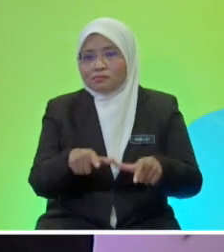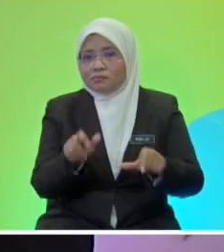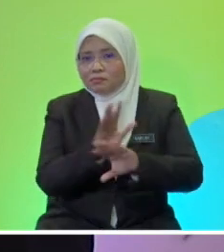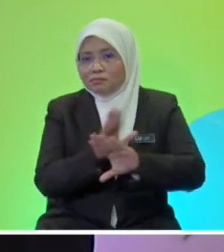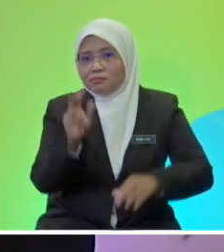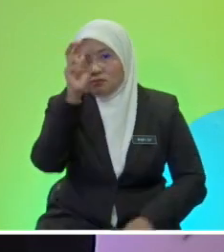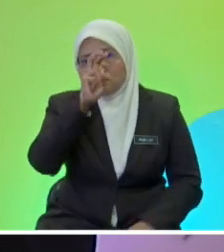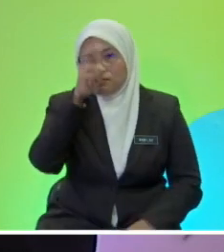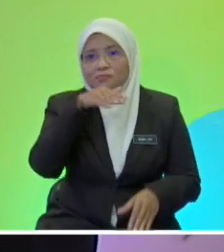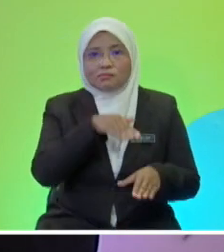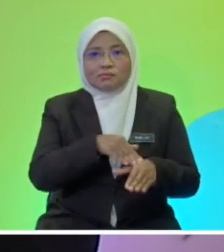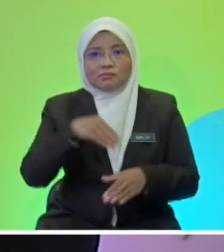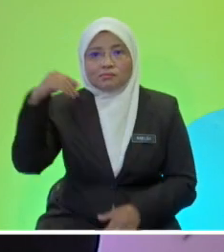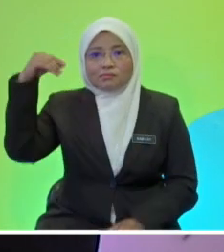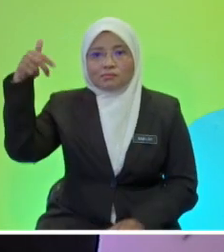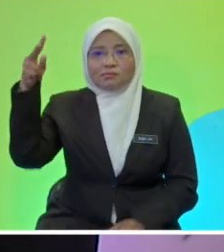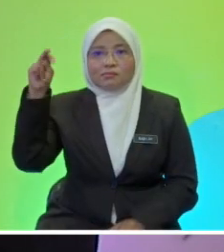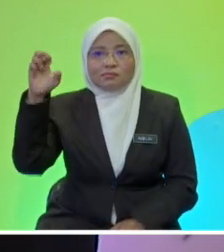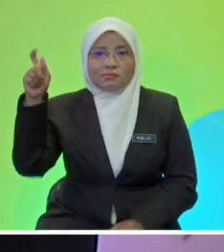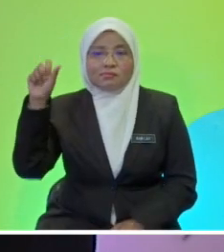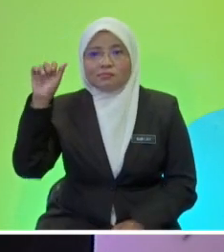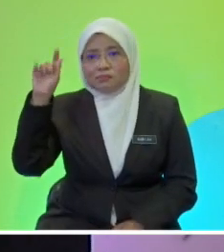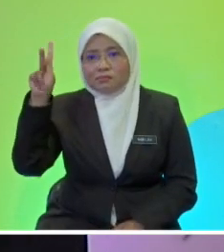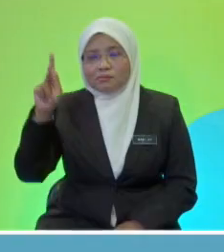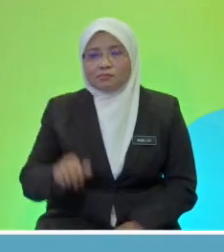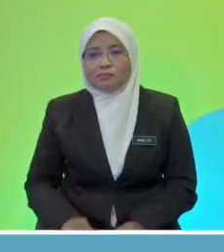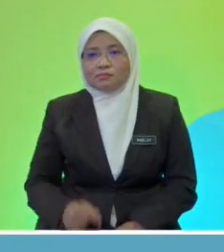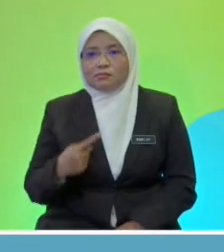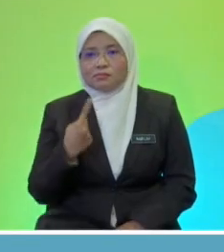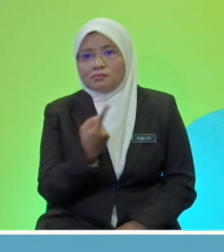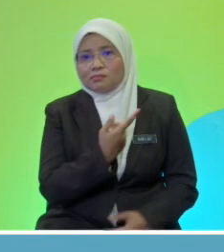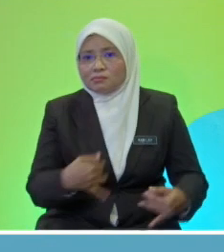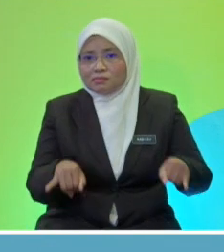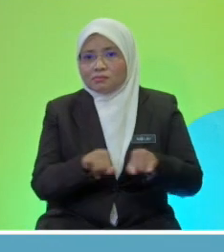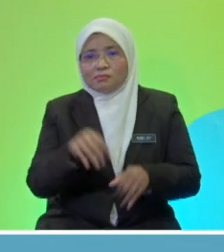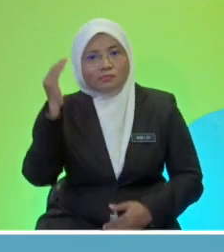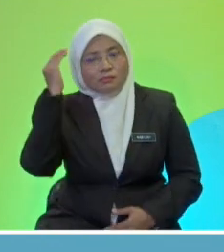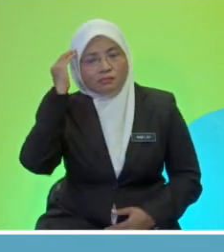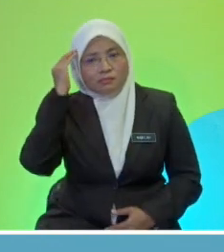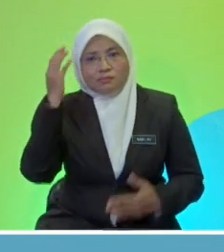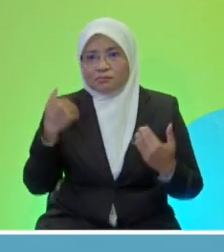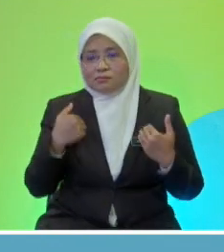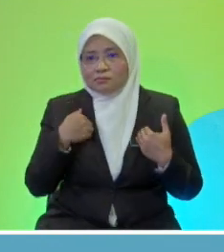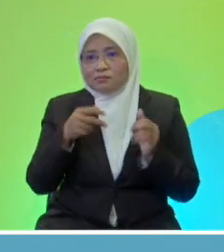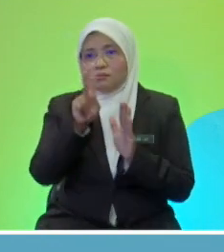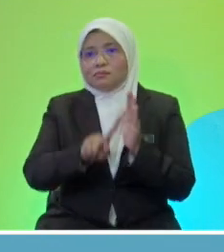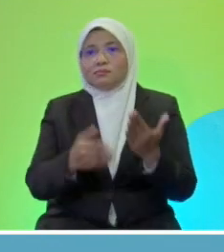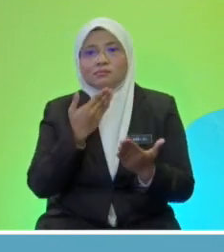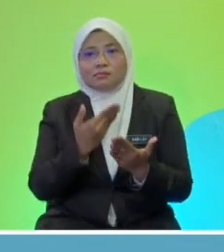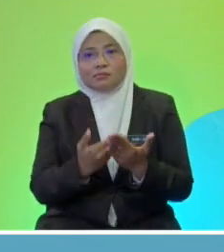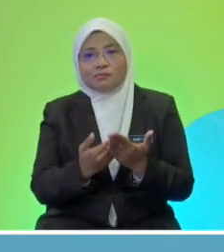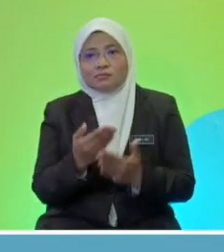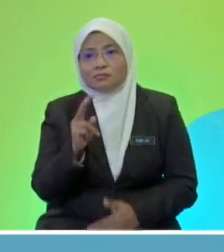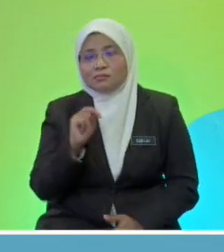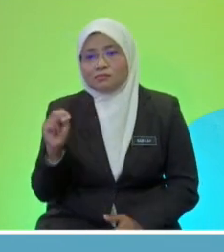oke dan kita juga tahu bahwa terdapat beberapa kebaikan dan keburukan dalam penyelidikan genetik yang timbul